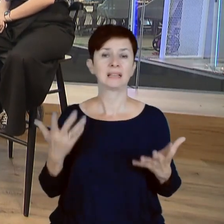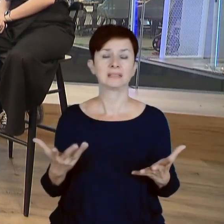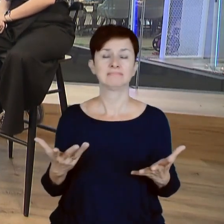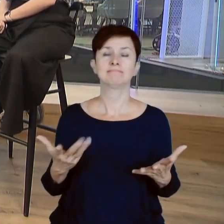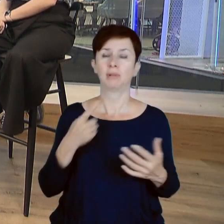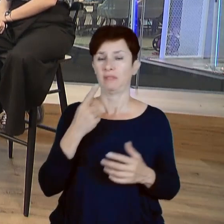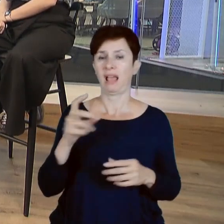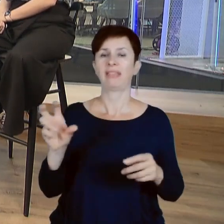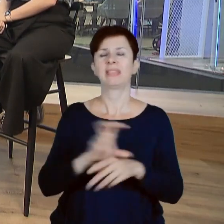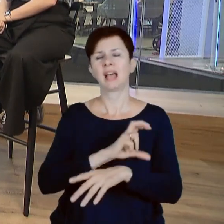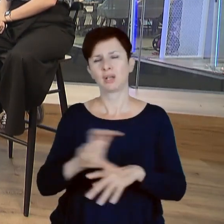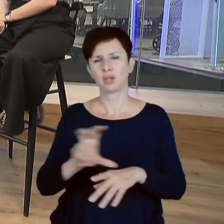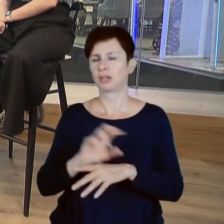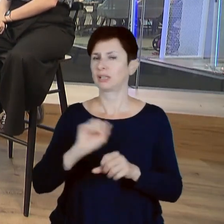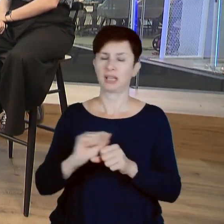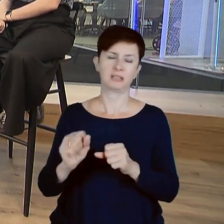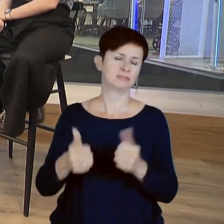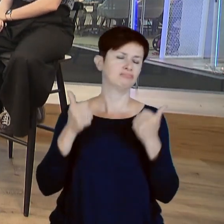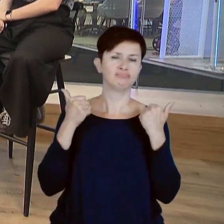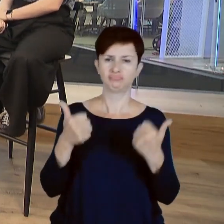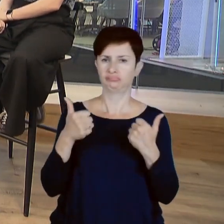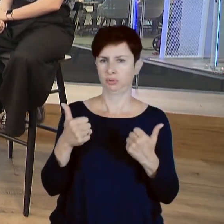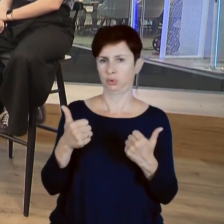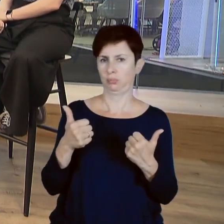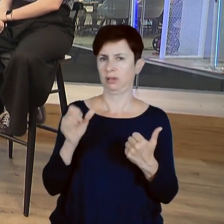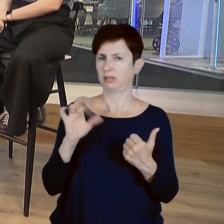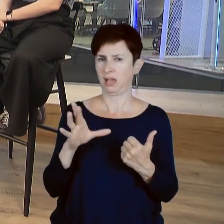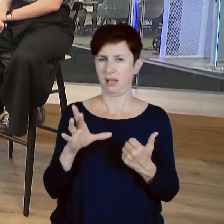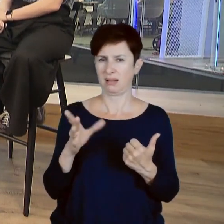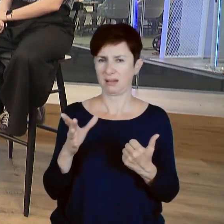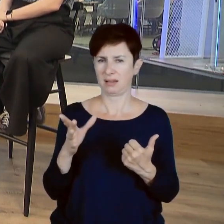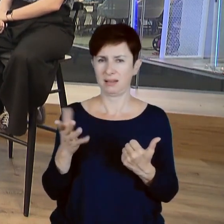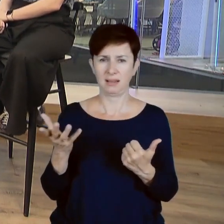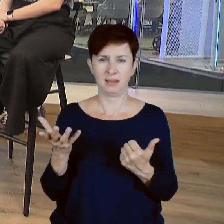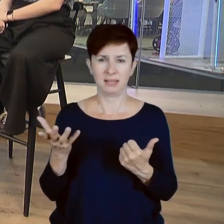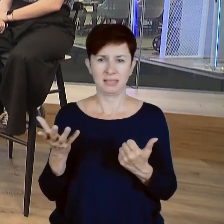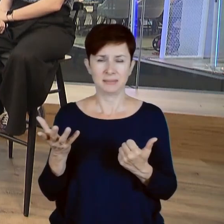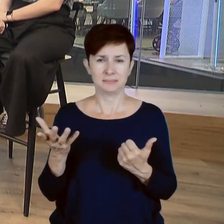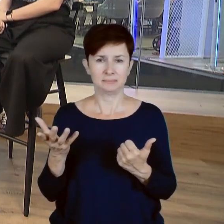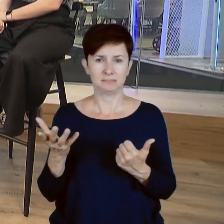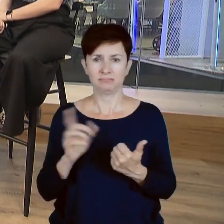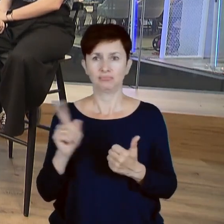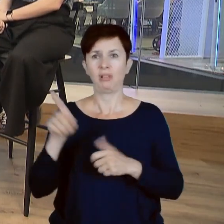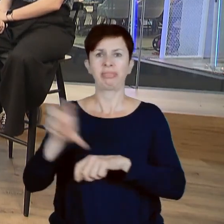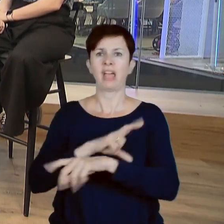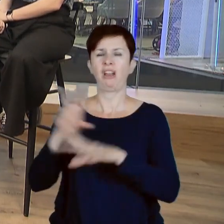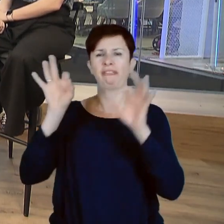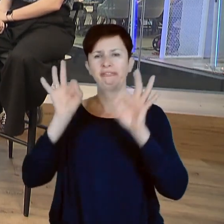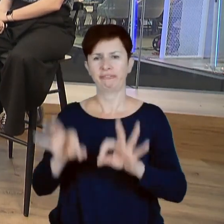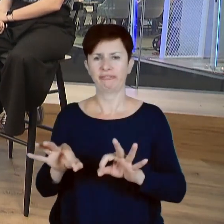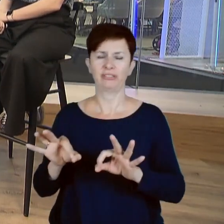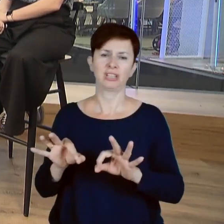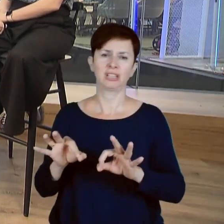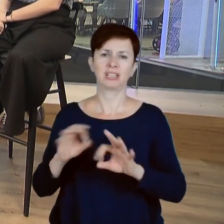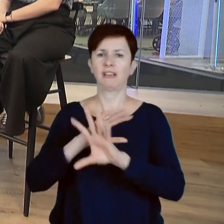oczywiście świetna, super i tutaj nie chodzi o to, żeby winić technologię za wszystko, co nas w tym momencie